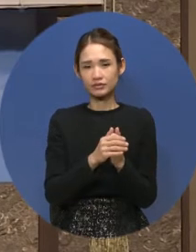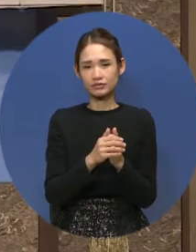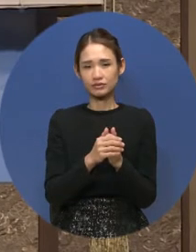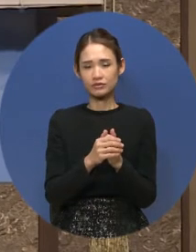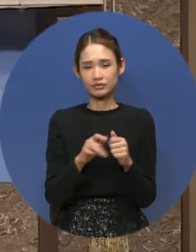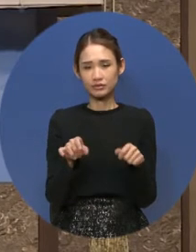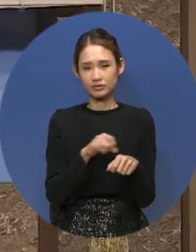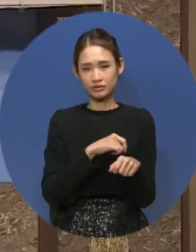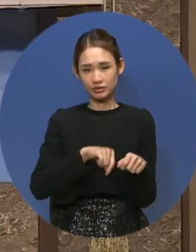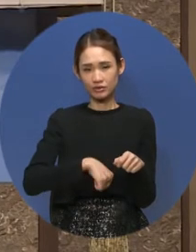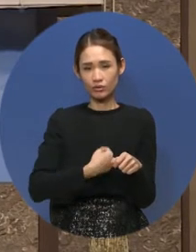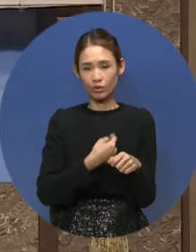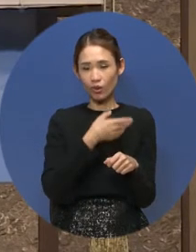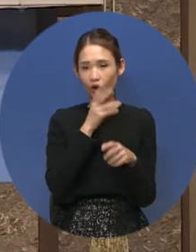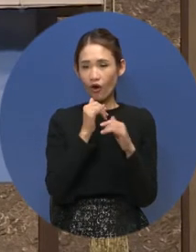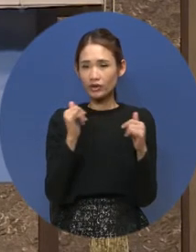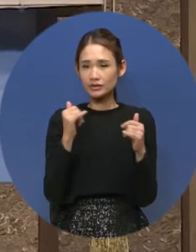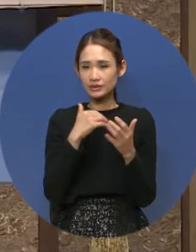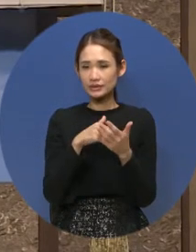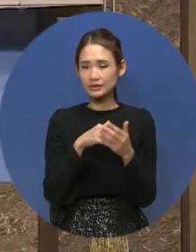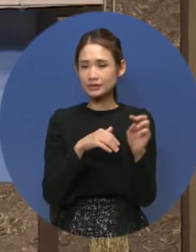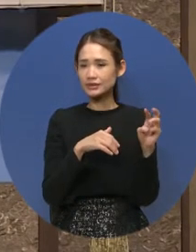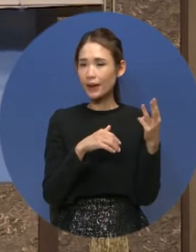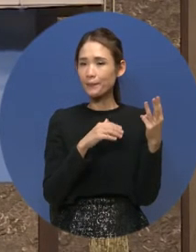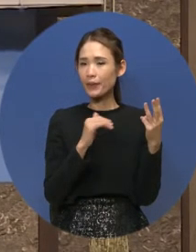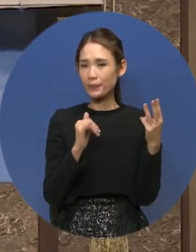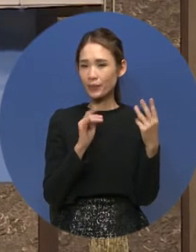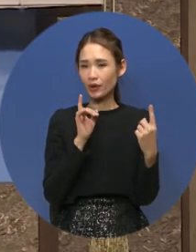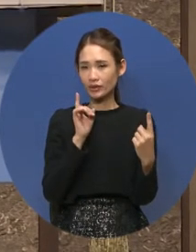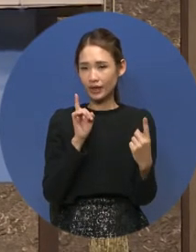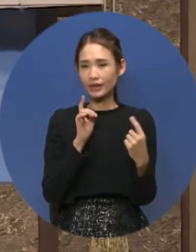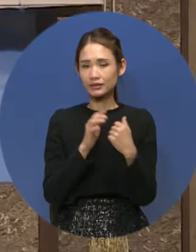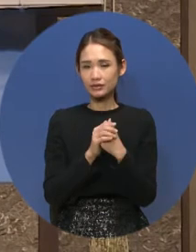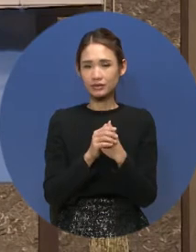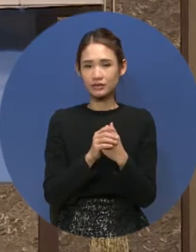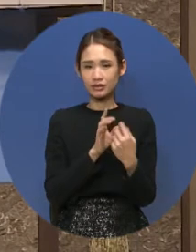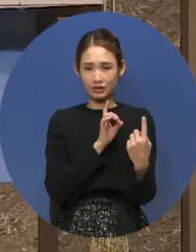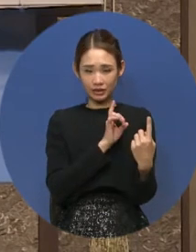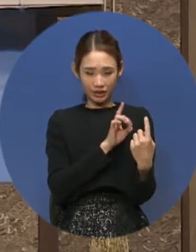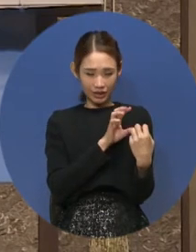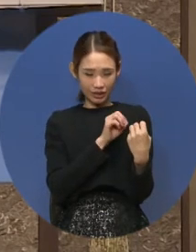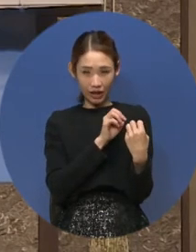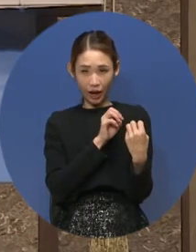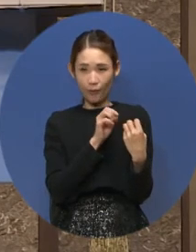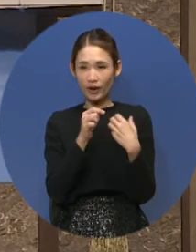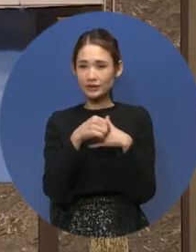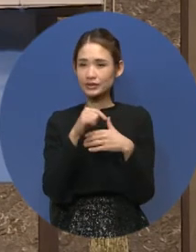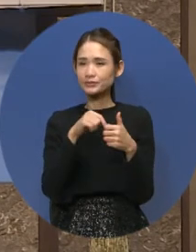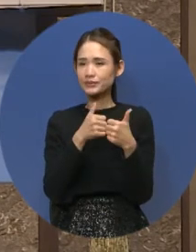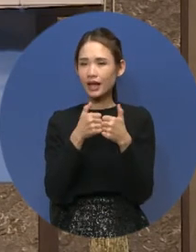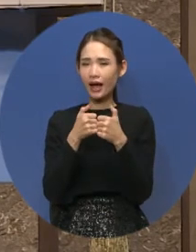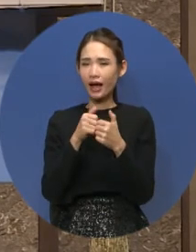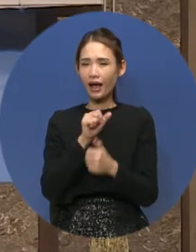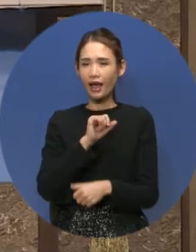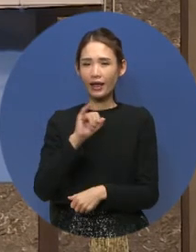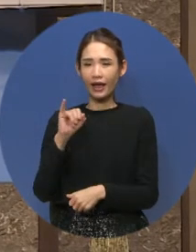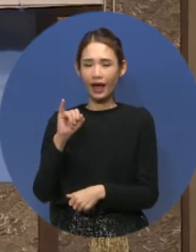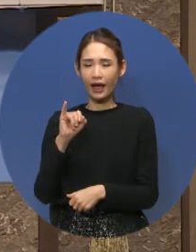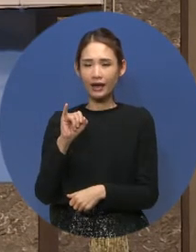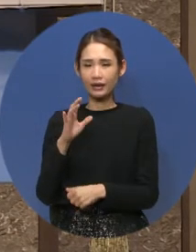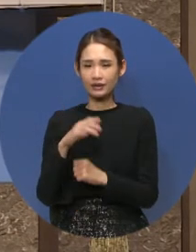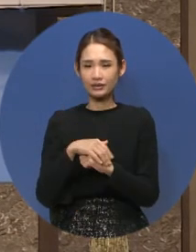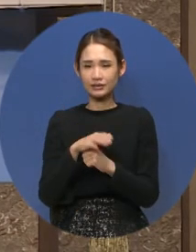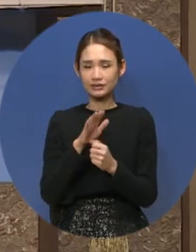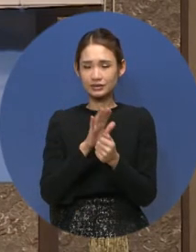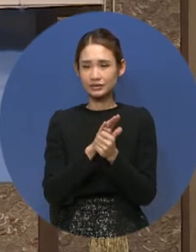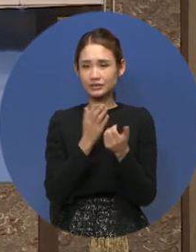독거 어르신 300명을 대상으로 뭐 1대1 대화, 심리 상담 등 AI 스피커를 지원해